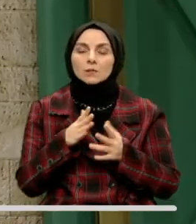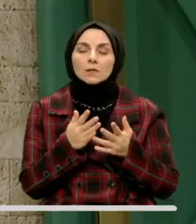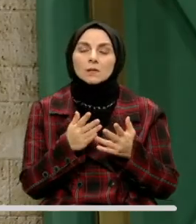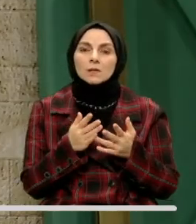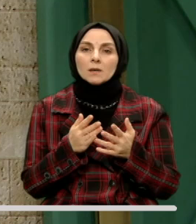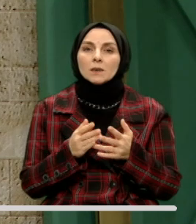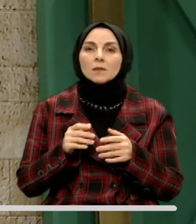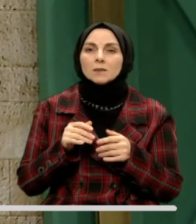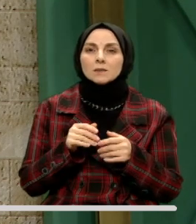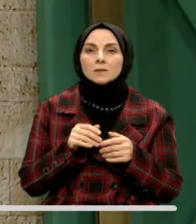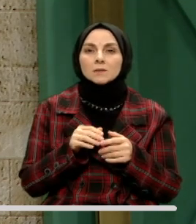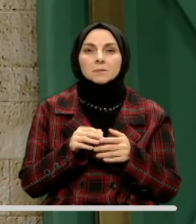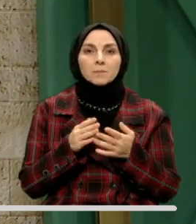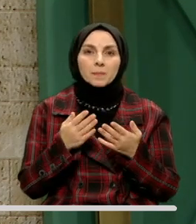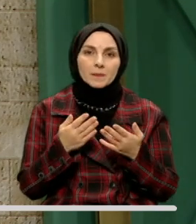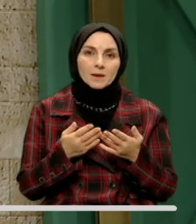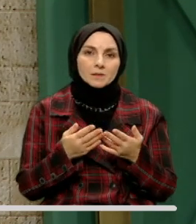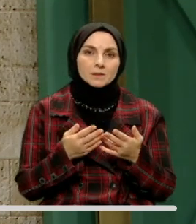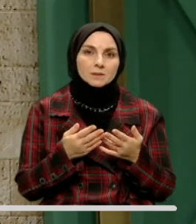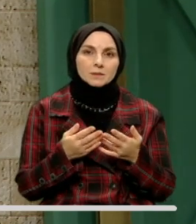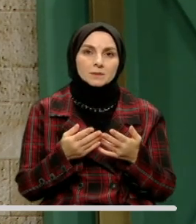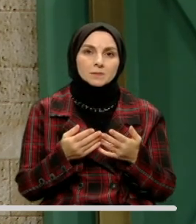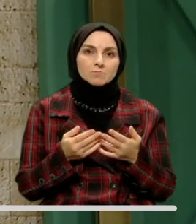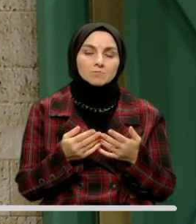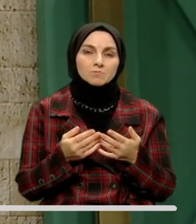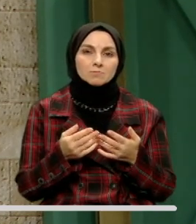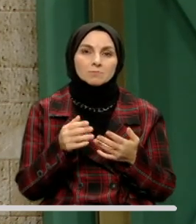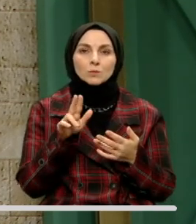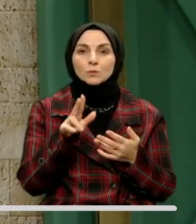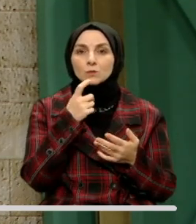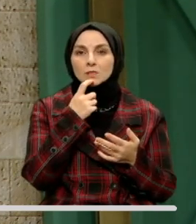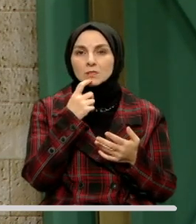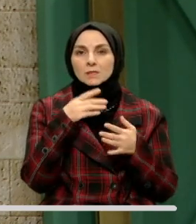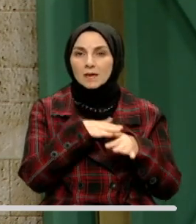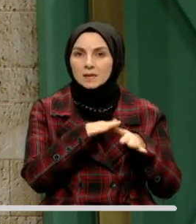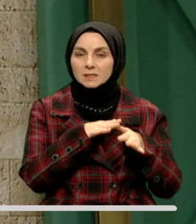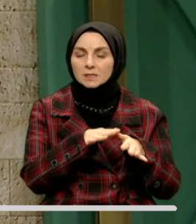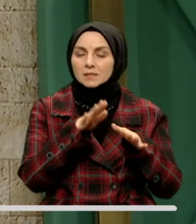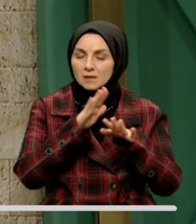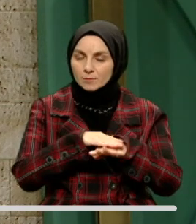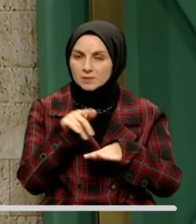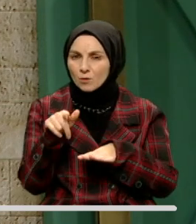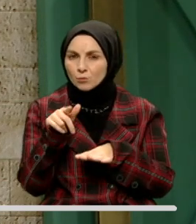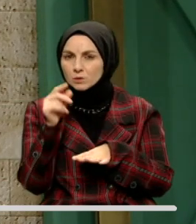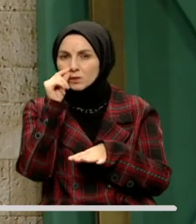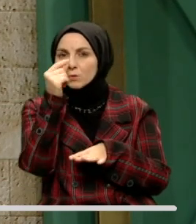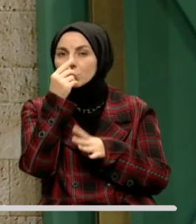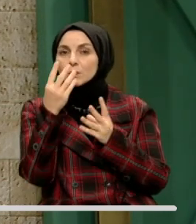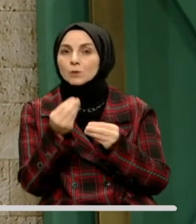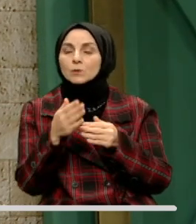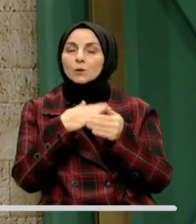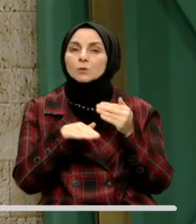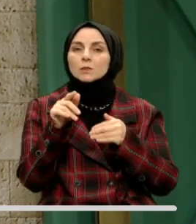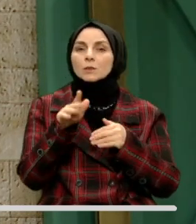öğretmenim bu ne, ben 3 yaşında mıyım, ne kadar basit, ne kadar kolay şeklinde karşılık verecek. Önceliğimiz bizim çocuğun